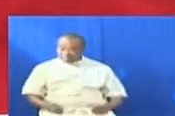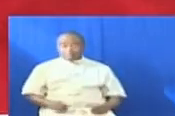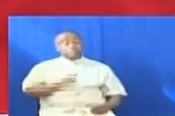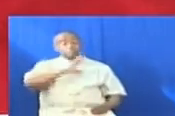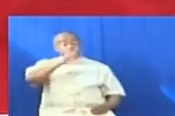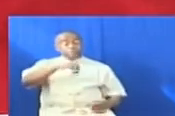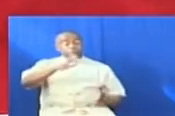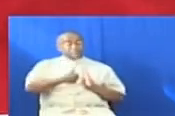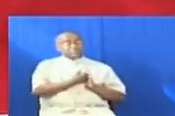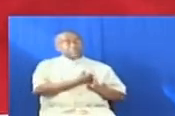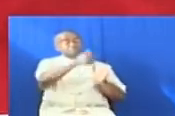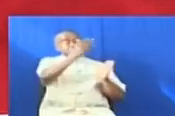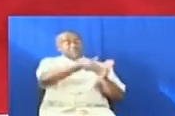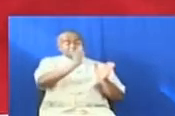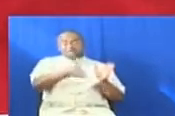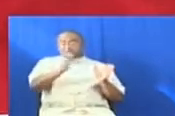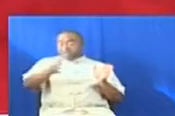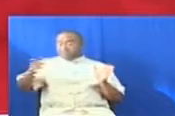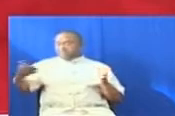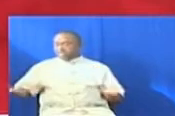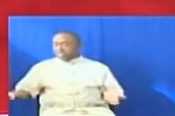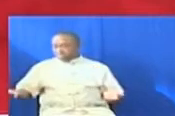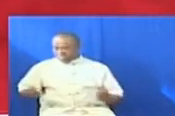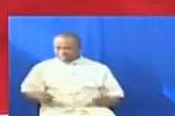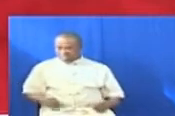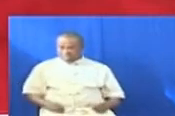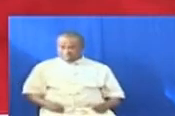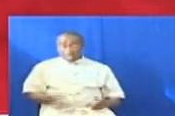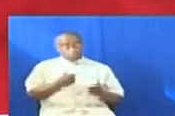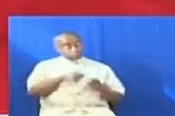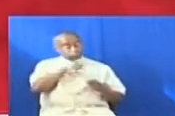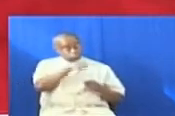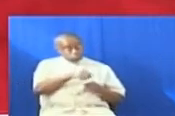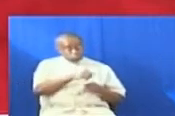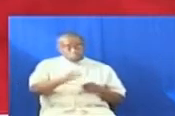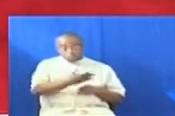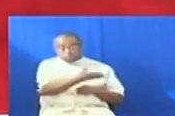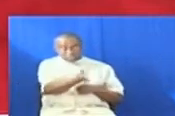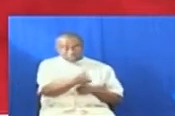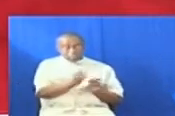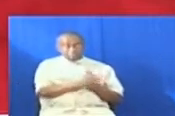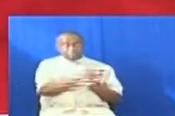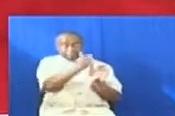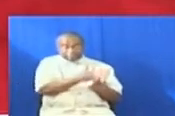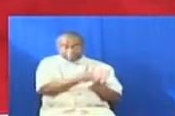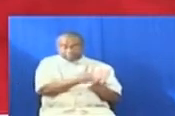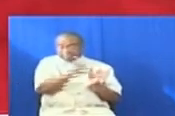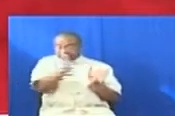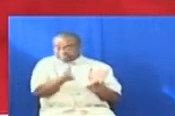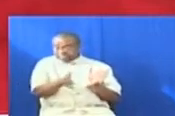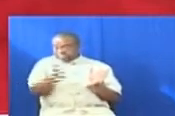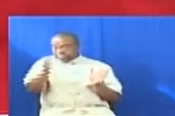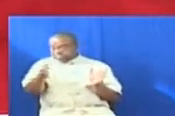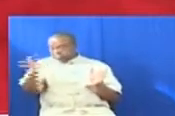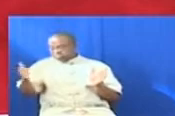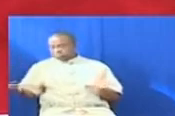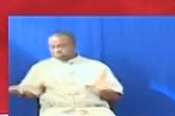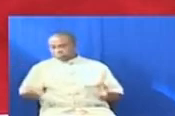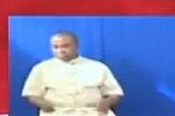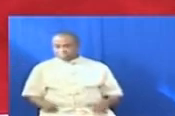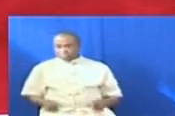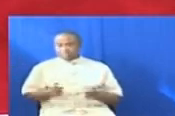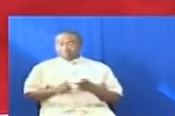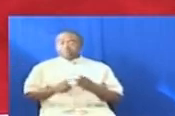huo. Hakuna miradi ya maji inatekelezeka kwa sababu ya huu urasimu wa kupitisha madai ya wakandarasi. Pia ujenzi